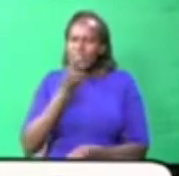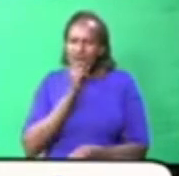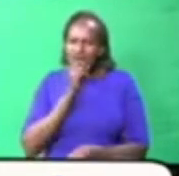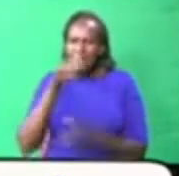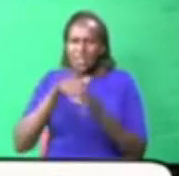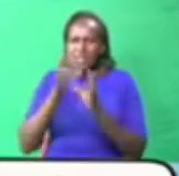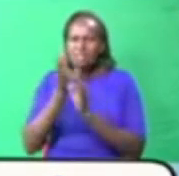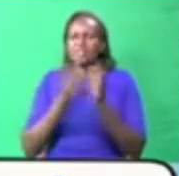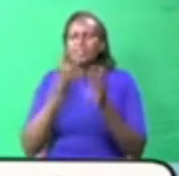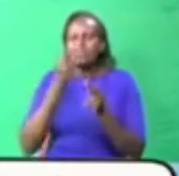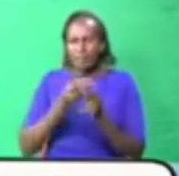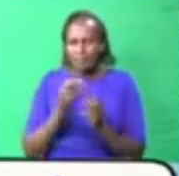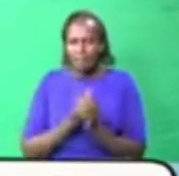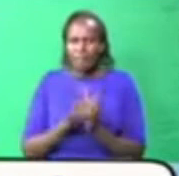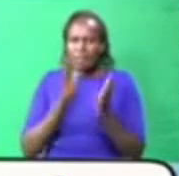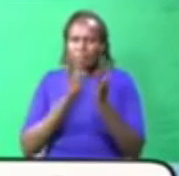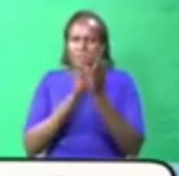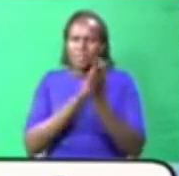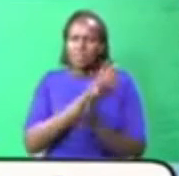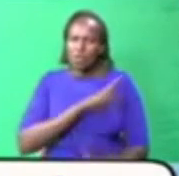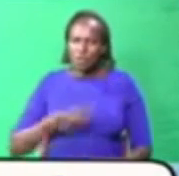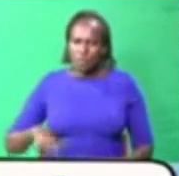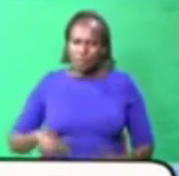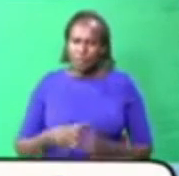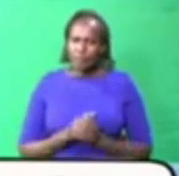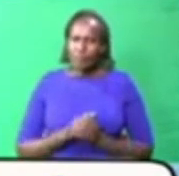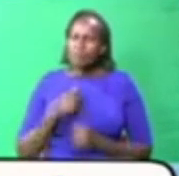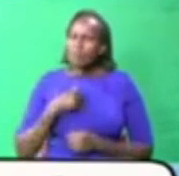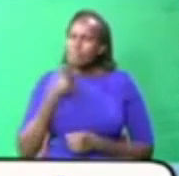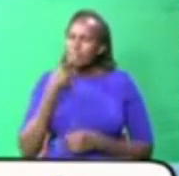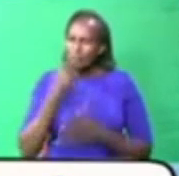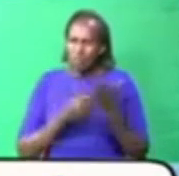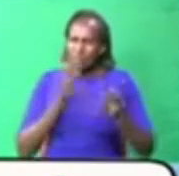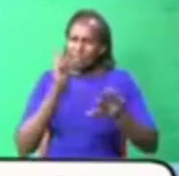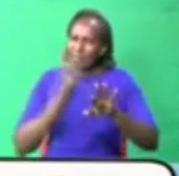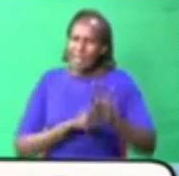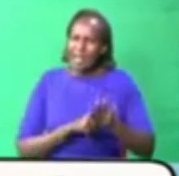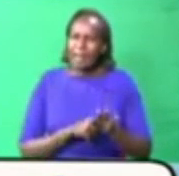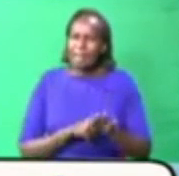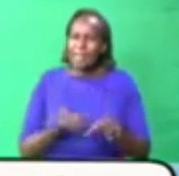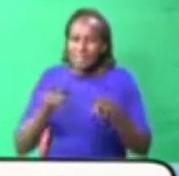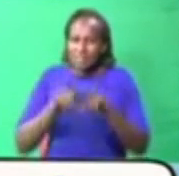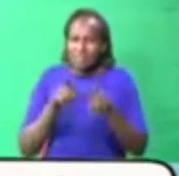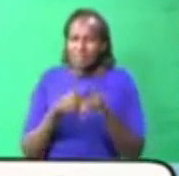name of Jesus. Bwana Yesu asifiwe. Nisema kwamba wakati kama huu,